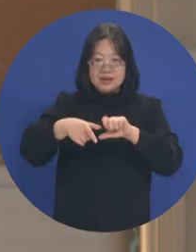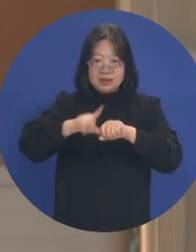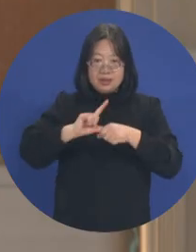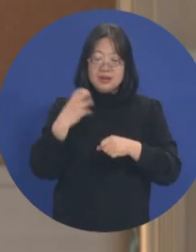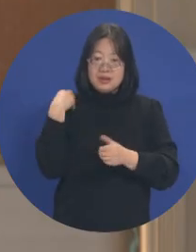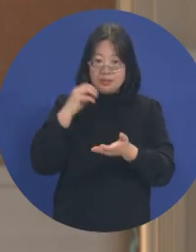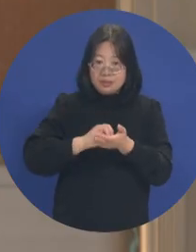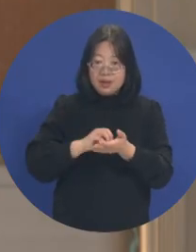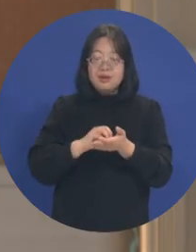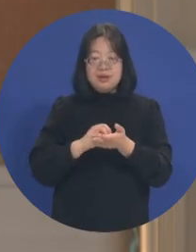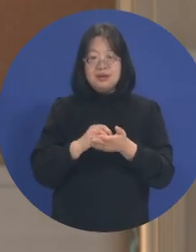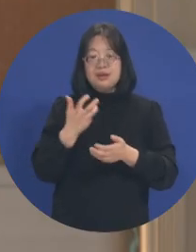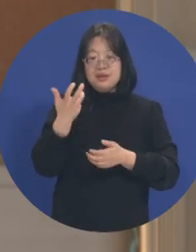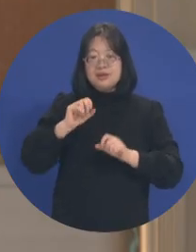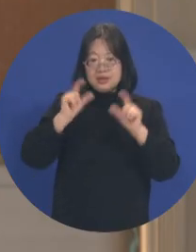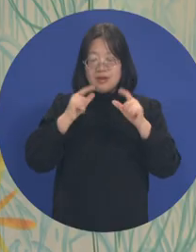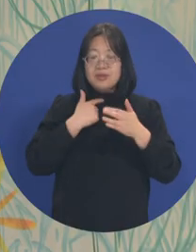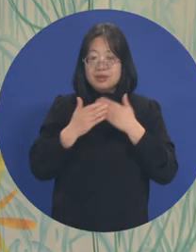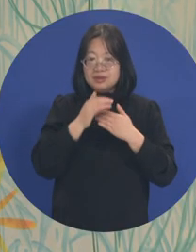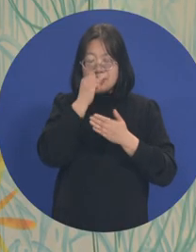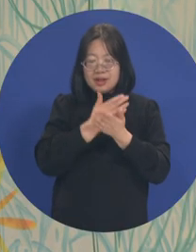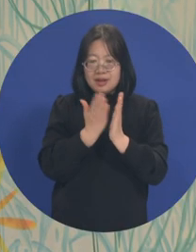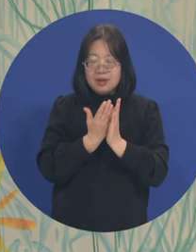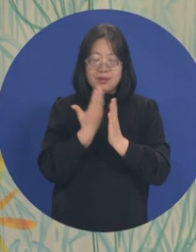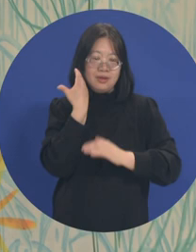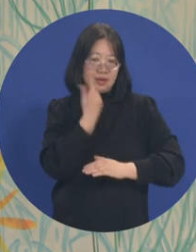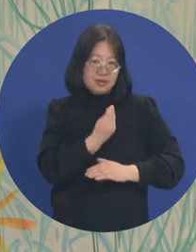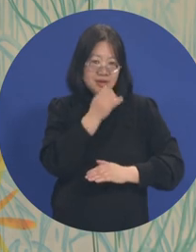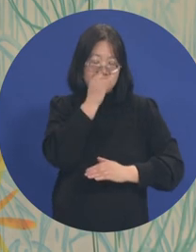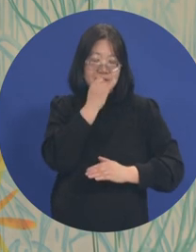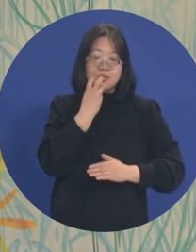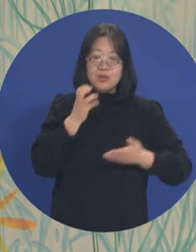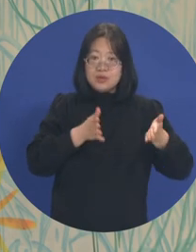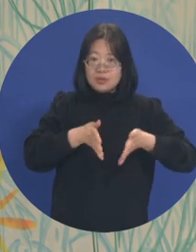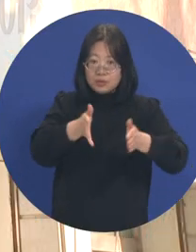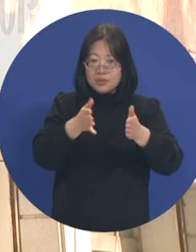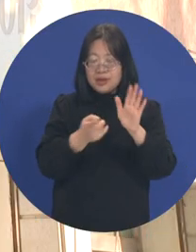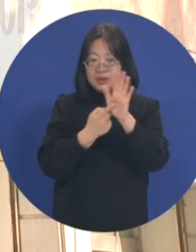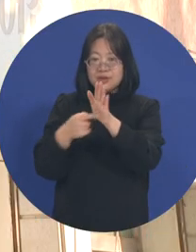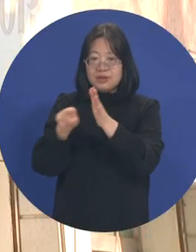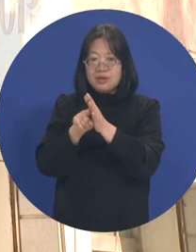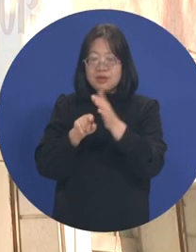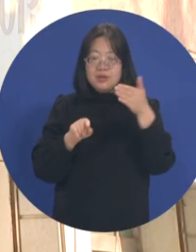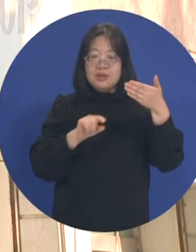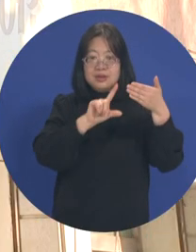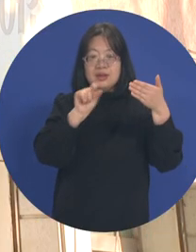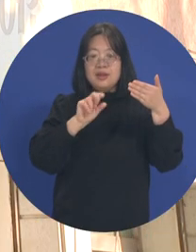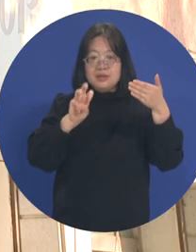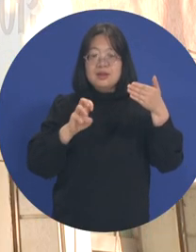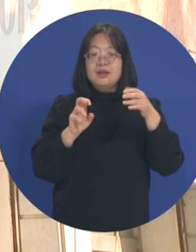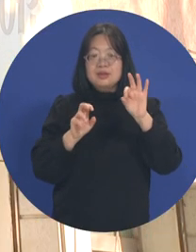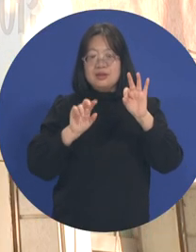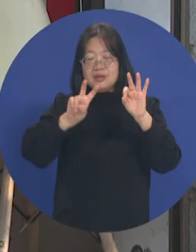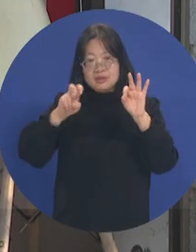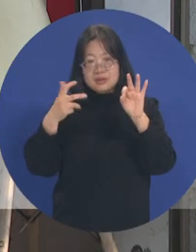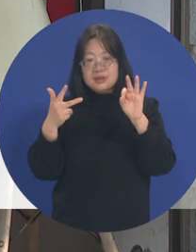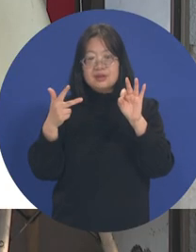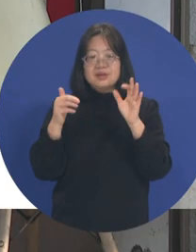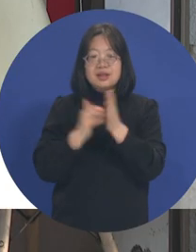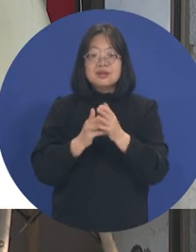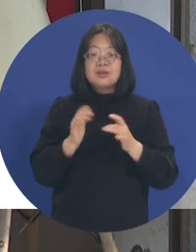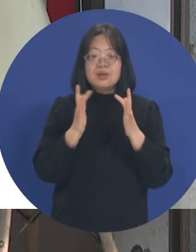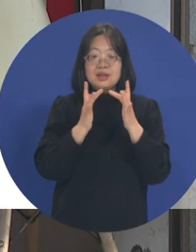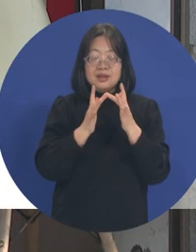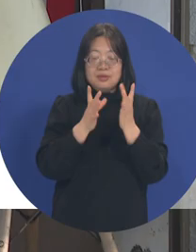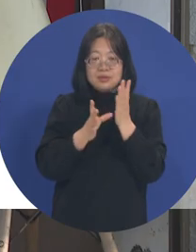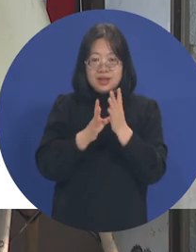있습니다. 이처럼 다양한 매력을 지닌 경기 골목을 알리기 위해 경기도는 9월 30일부터 10월 27일까지 온라인